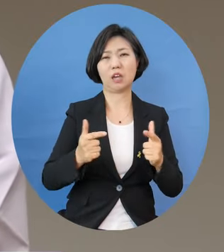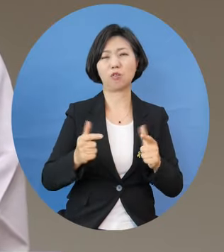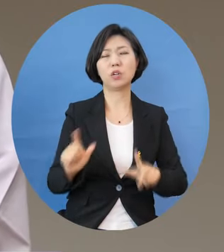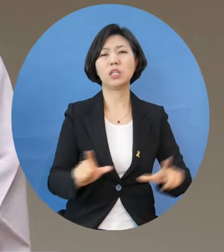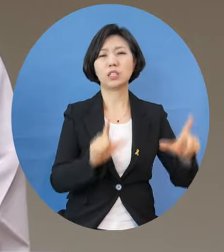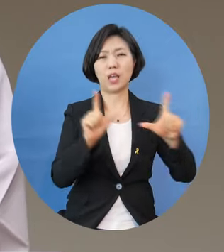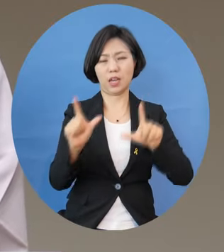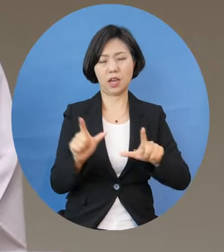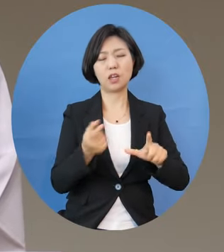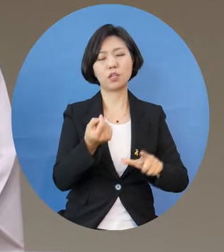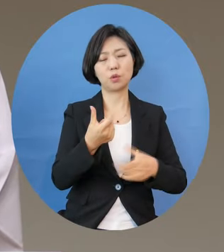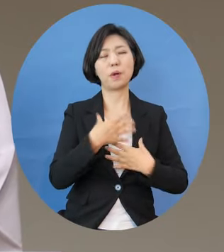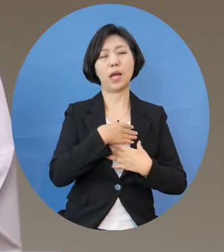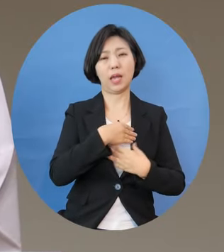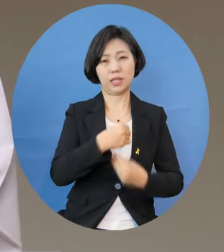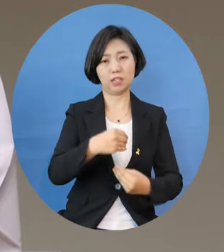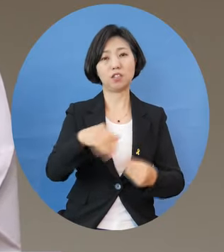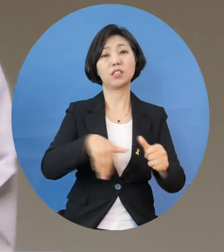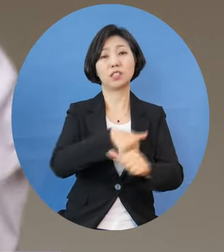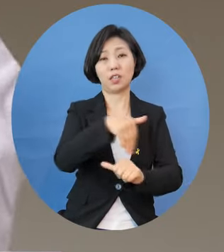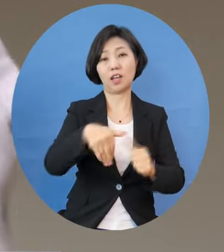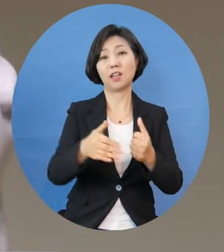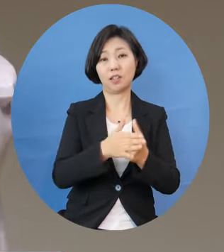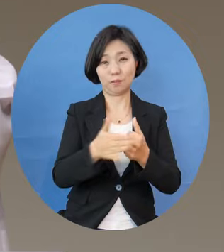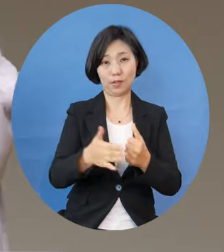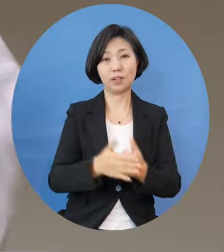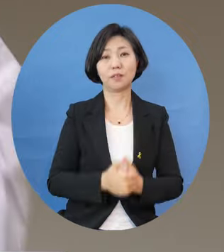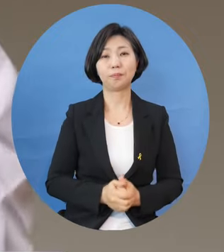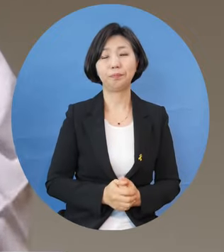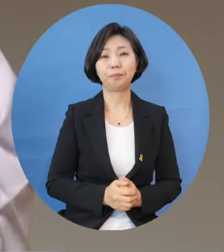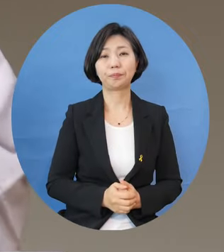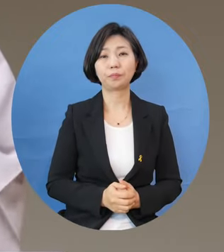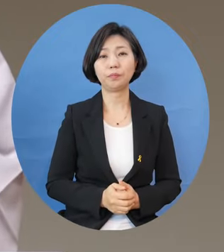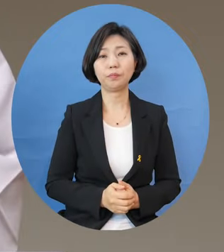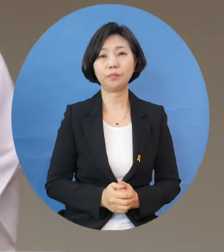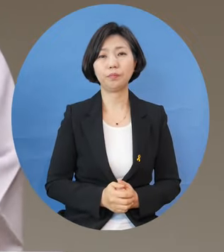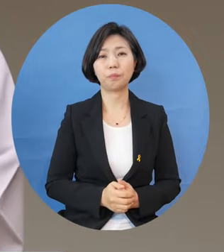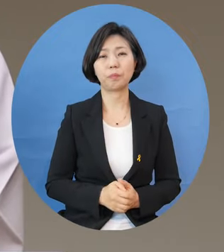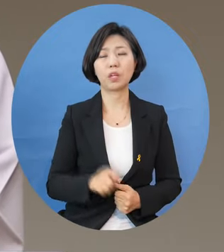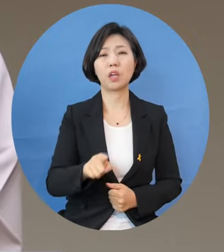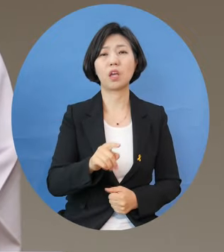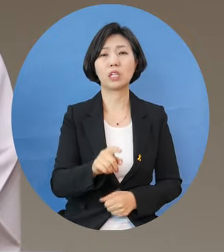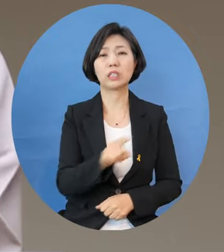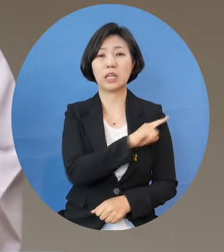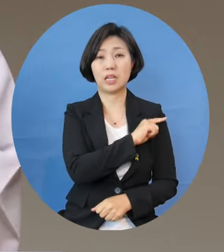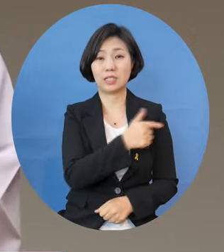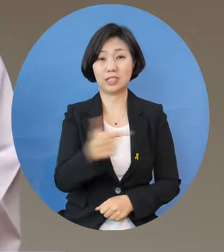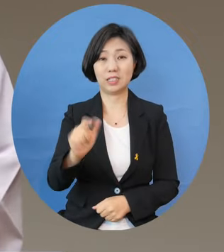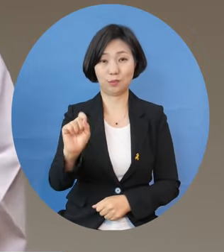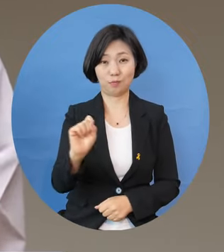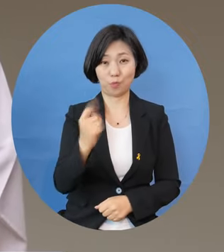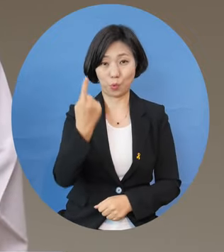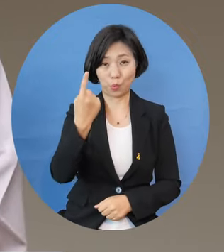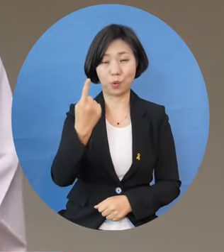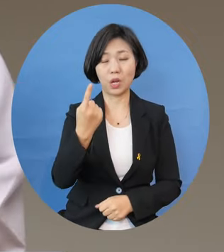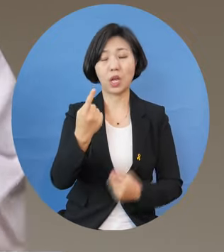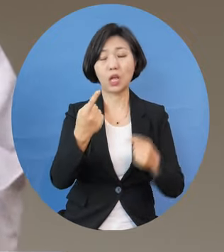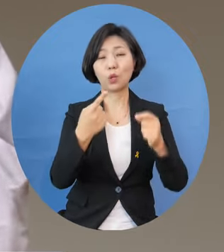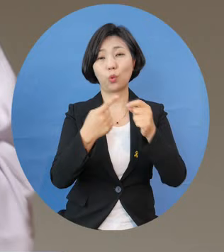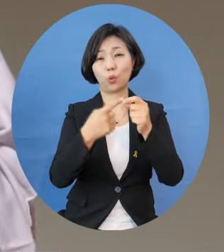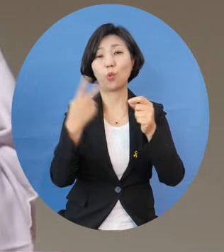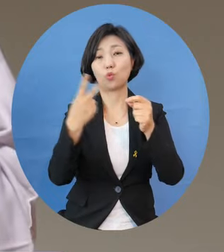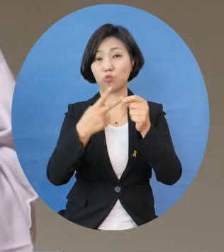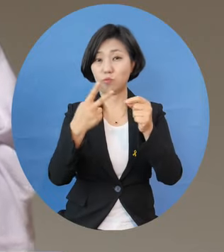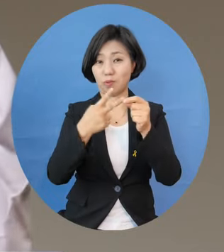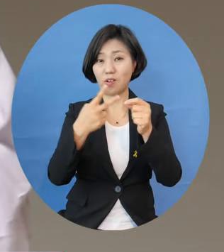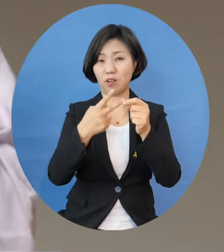어느 정도 안정됐기 때문에 이런 현상이 생겨난다. 이제 이게 큰 원인이고 두 번째는